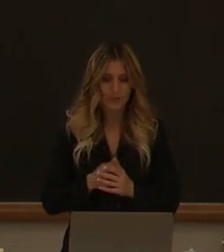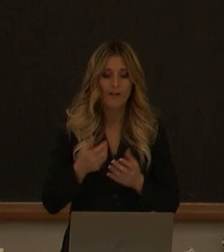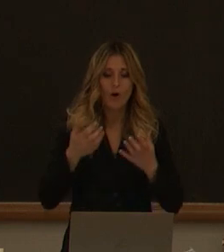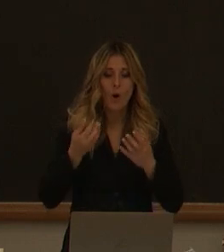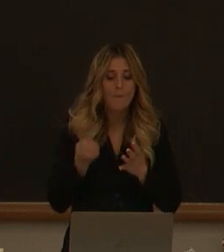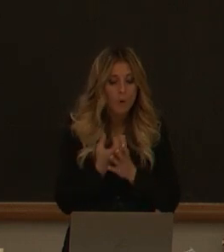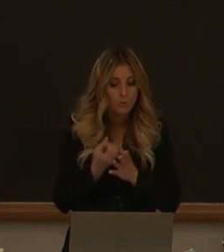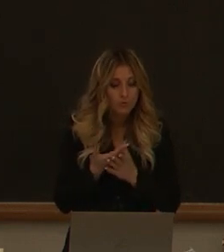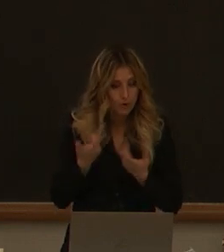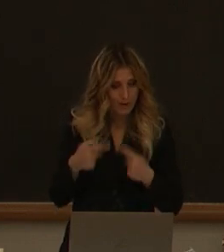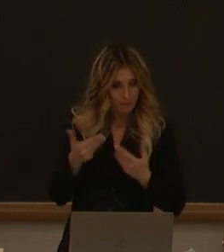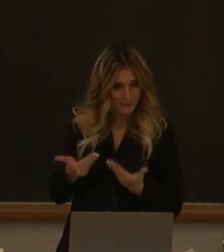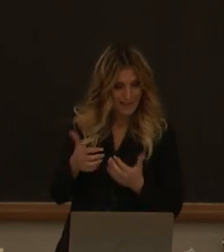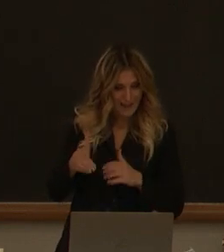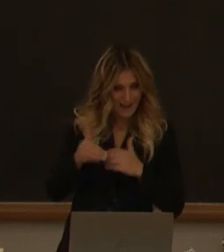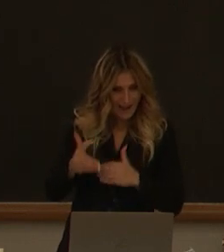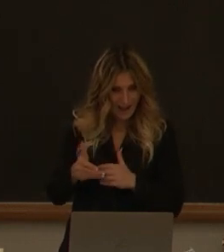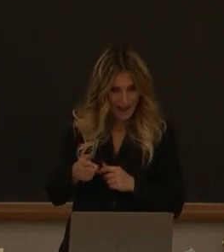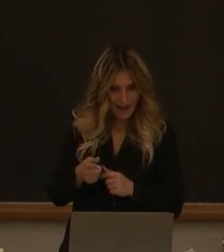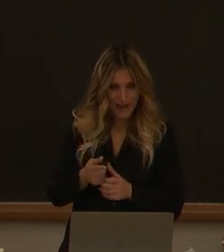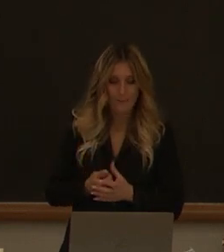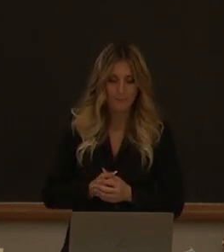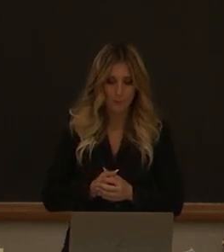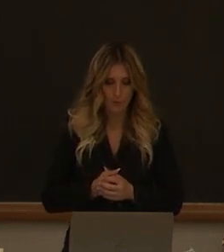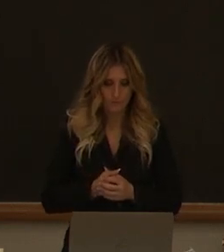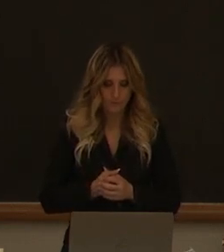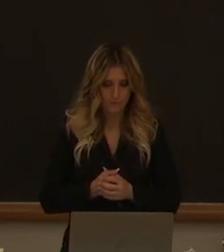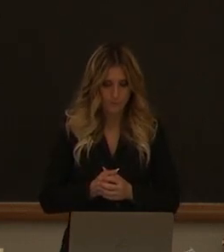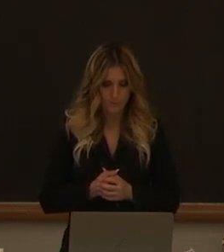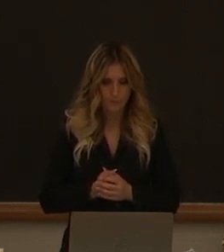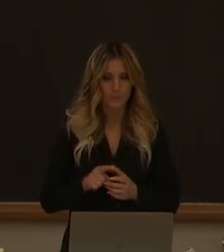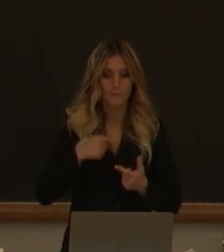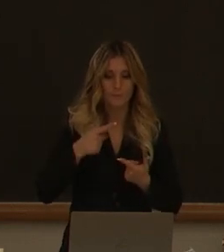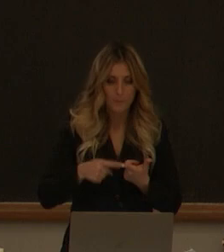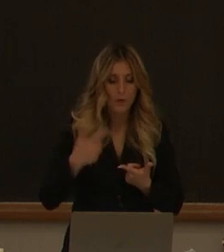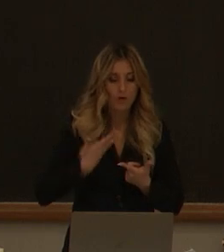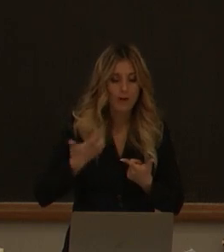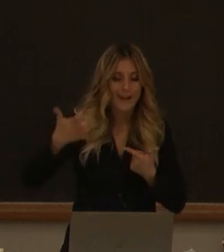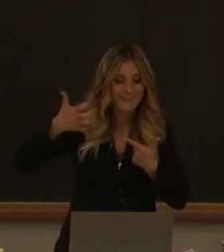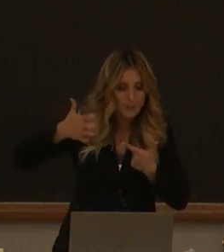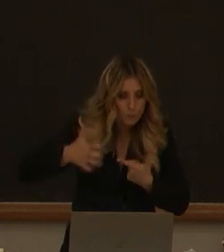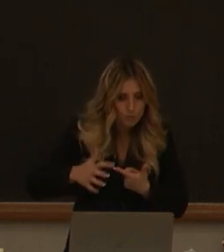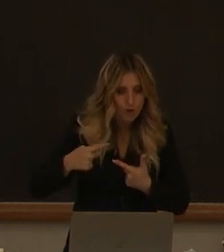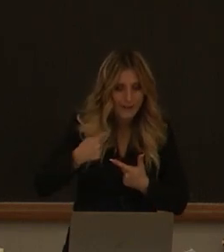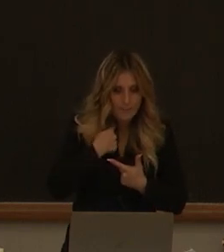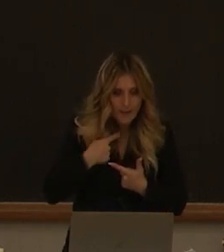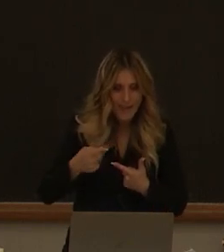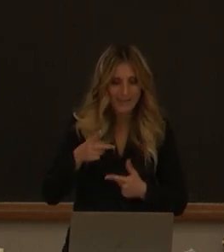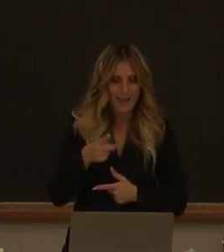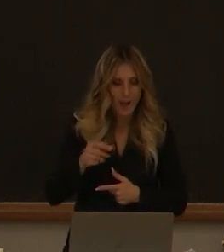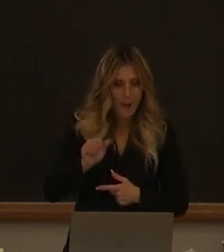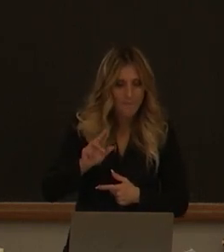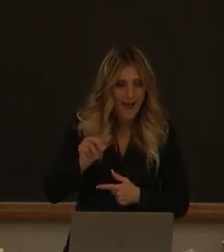in campo e l'introduzione dell'agricoltura di precisione, la riduzione delle perdite dovute a patogeni,